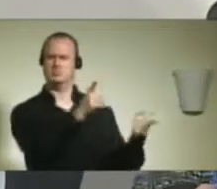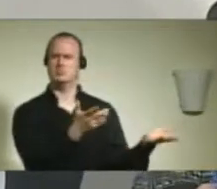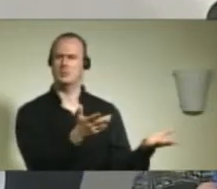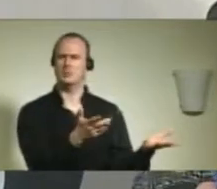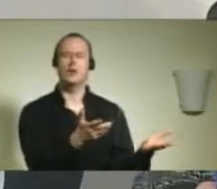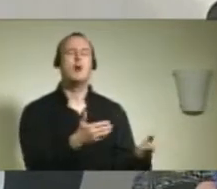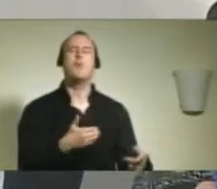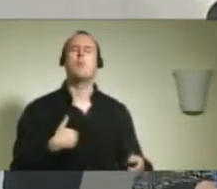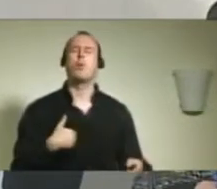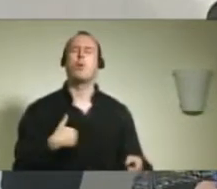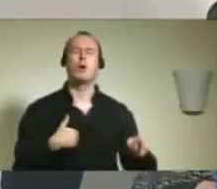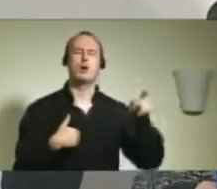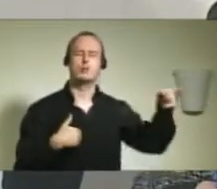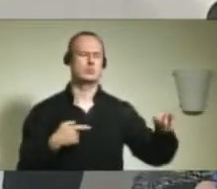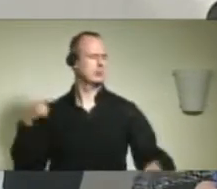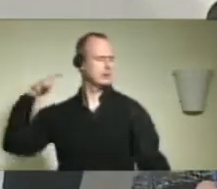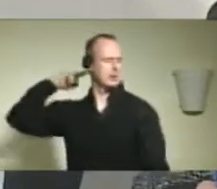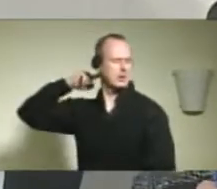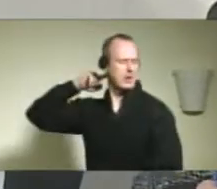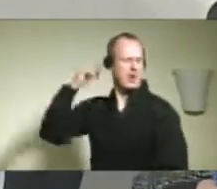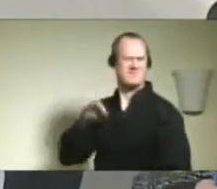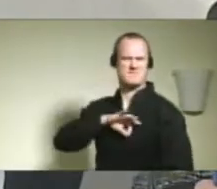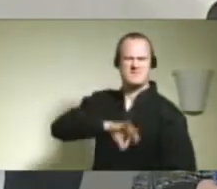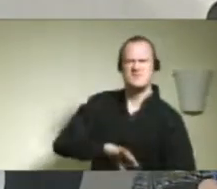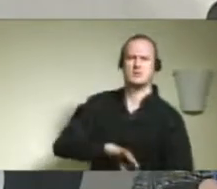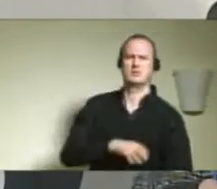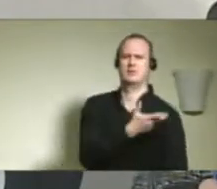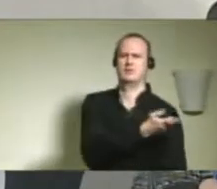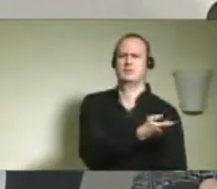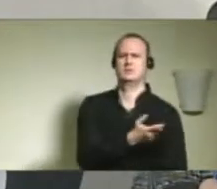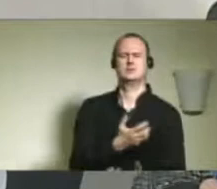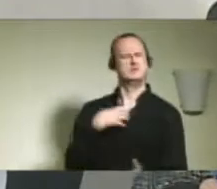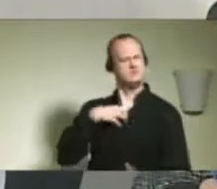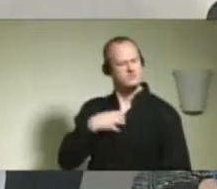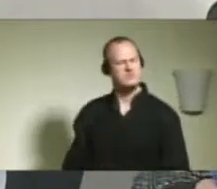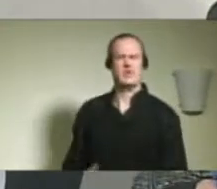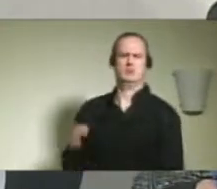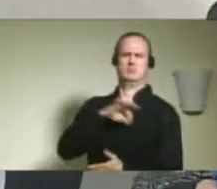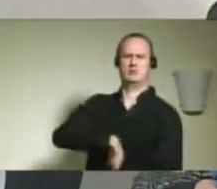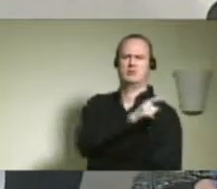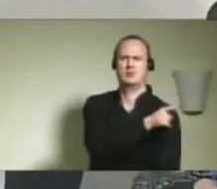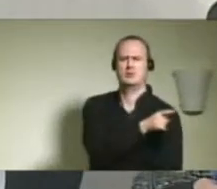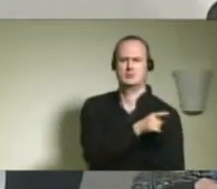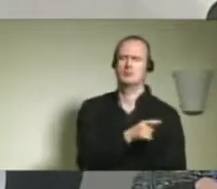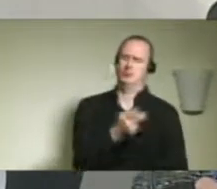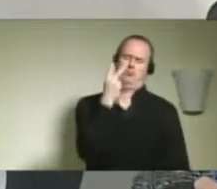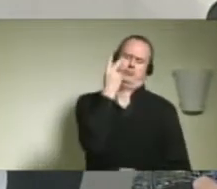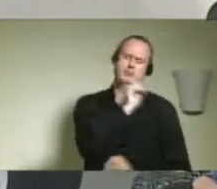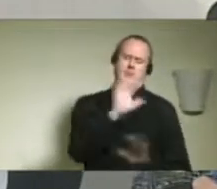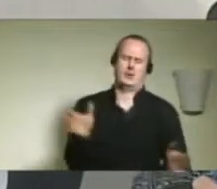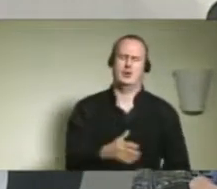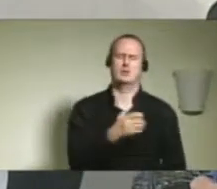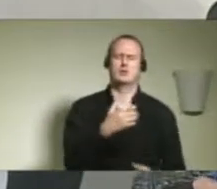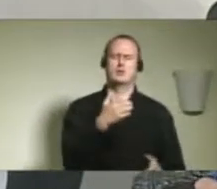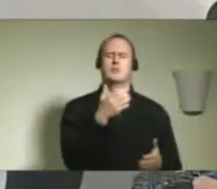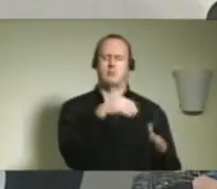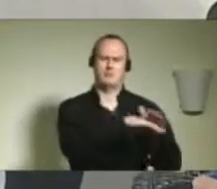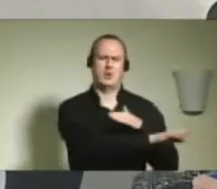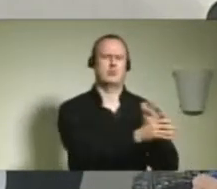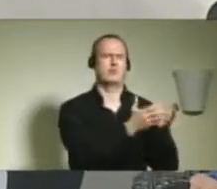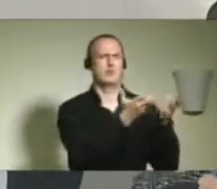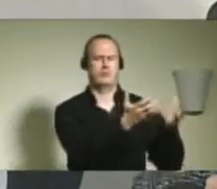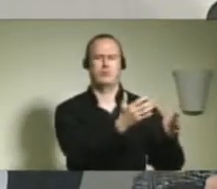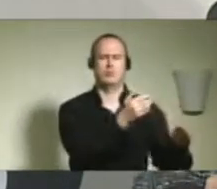le besoin de profit. On a vu que les grandes banques font d'immenses profits. Et on parle également de réinvestir dans